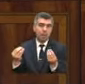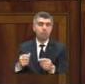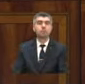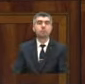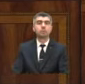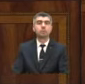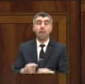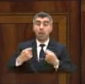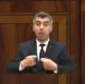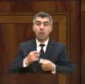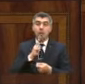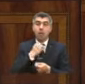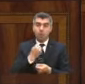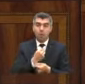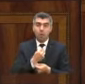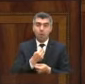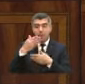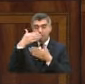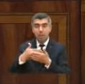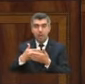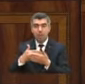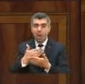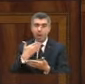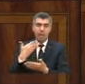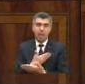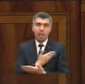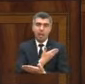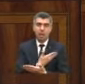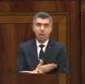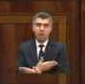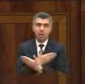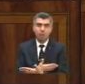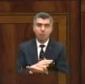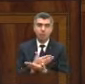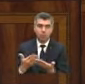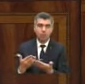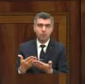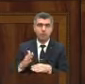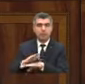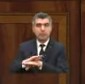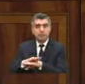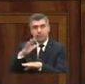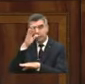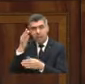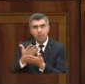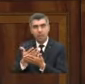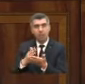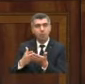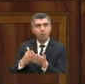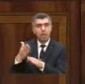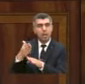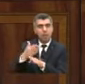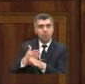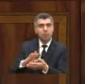سيد رئيس الحكومة، إن المغاربة متعبون ومنهكون. لقد أتعبتهم السياسات الترقيعية لحكومتكم وسابقتها،